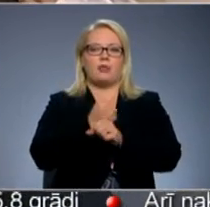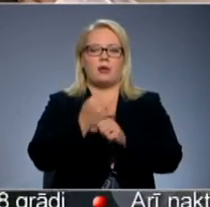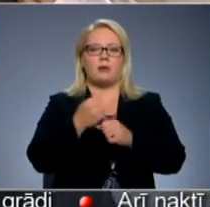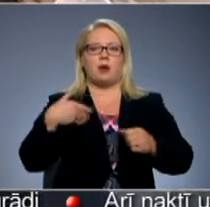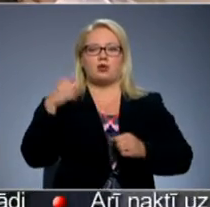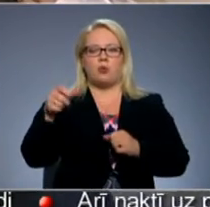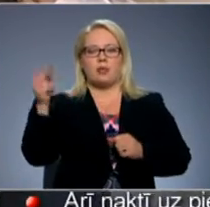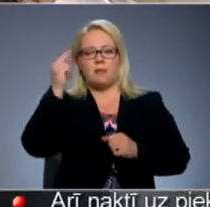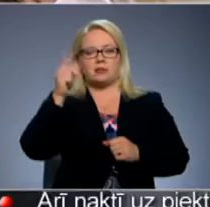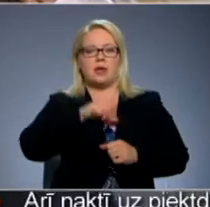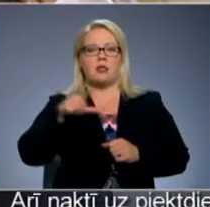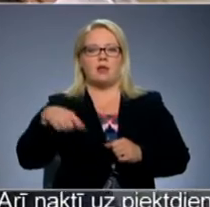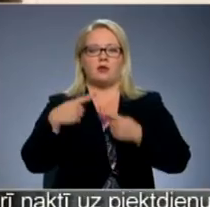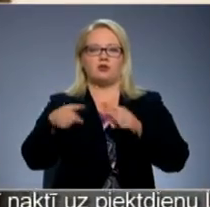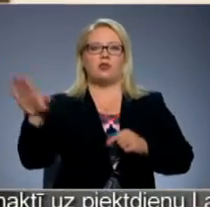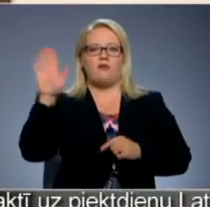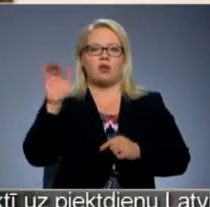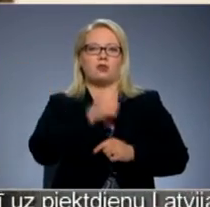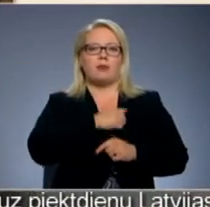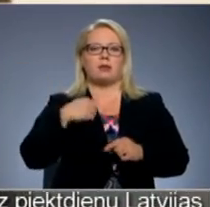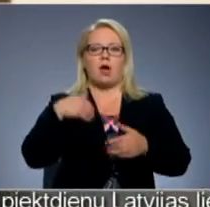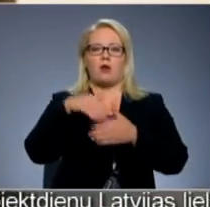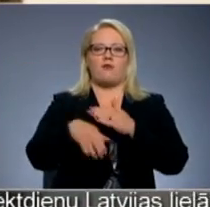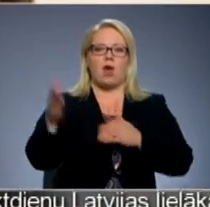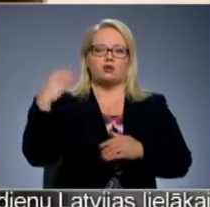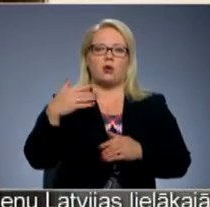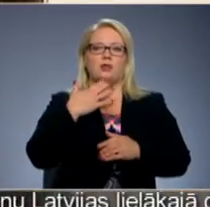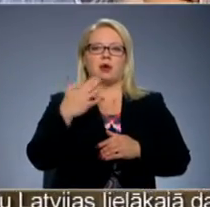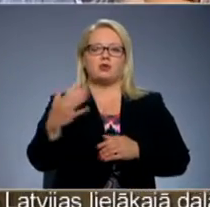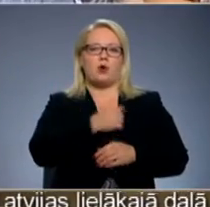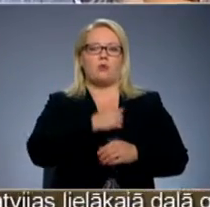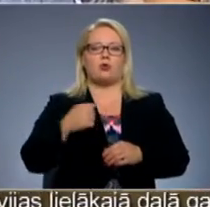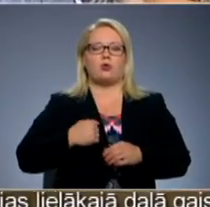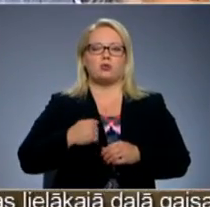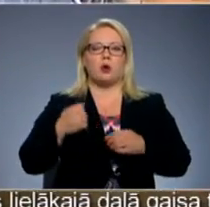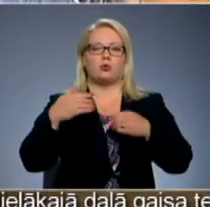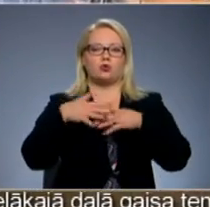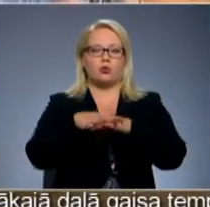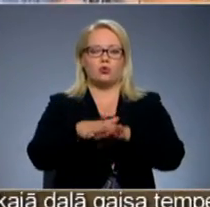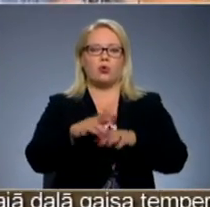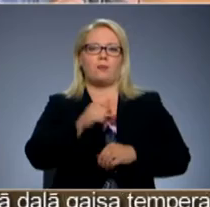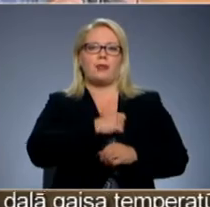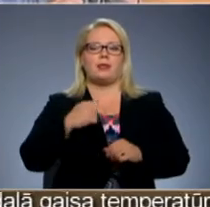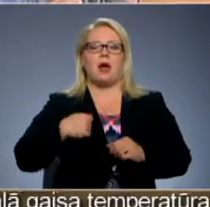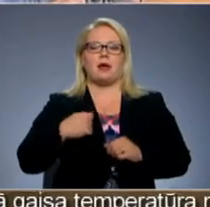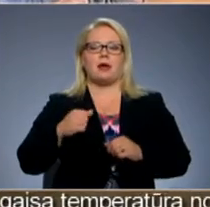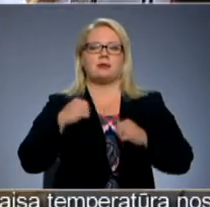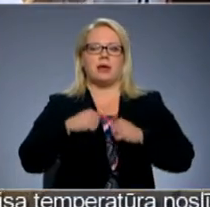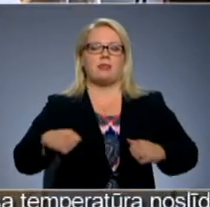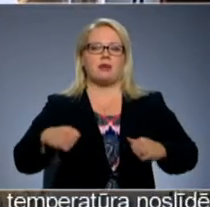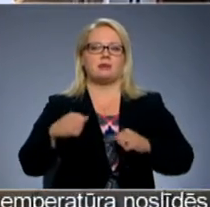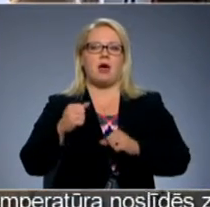skolēni apgūst arī Latvijas un citu valstu militāro vēsturi, Latvijas Nacionālo bruņoto spēku struktūru un militārās dienesta